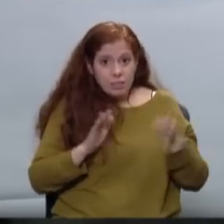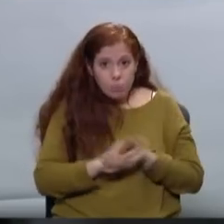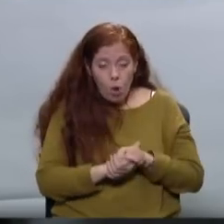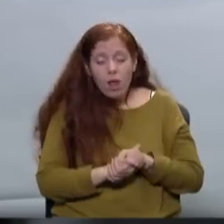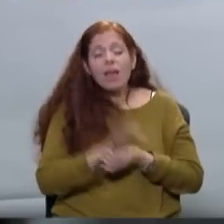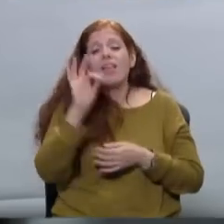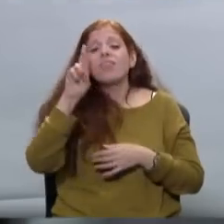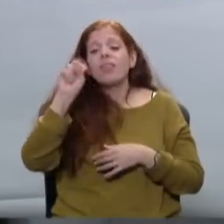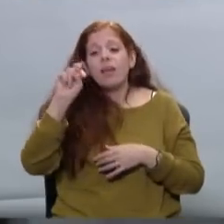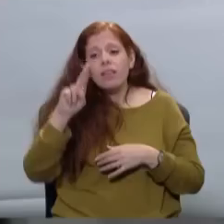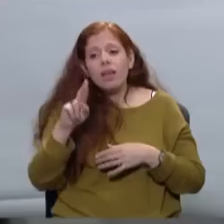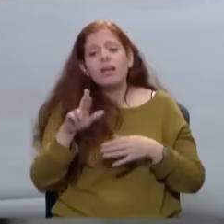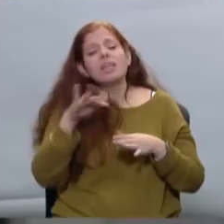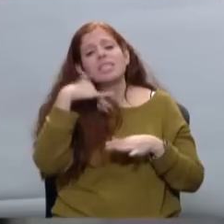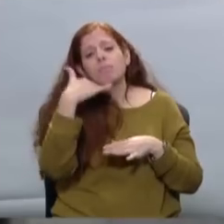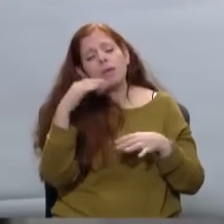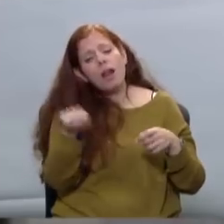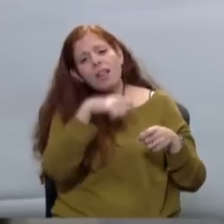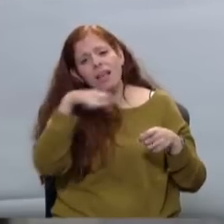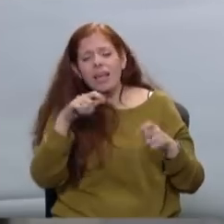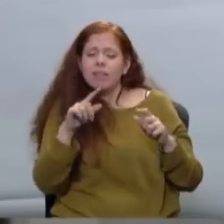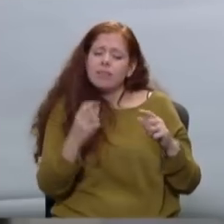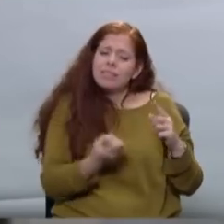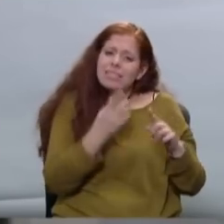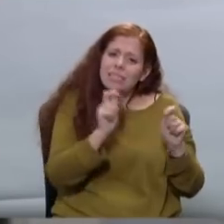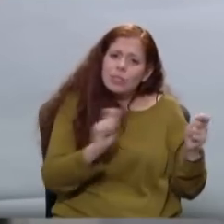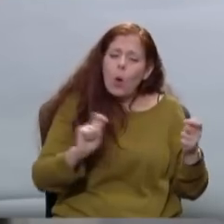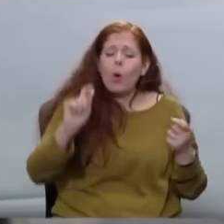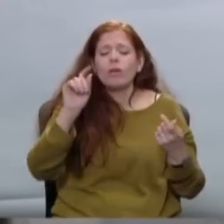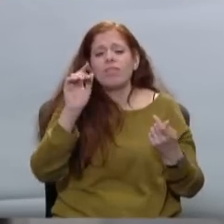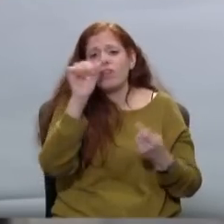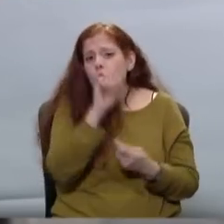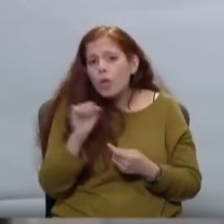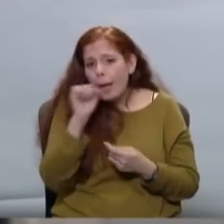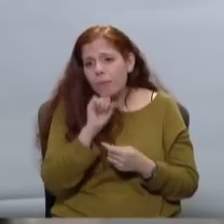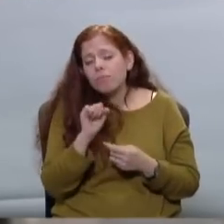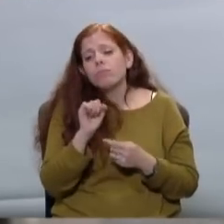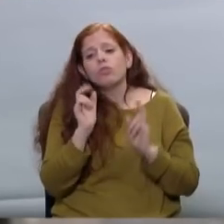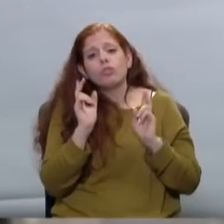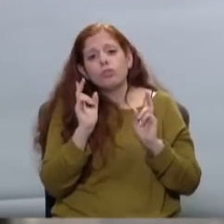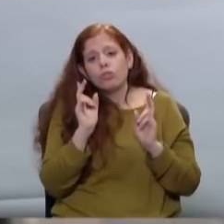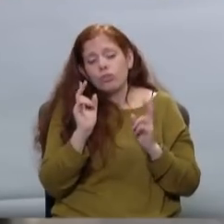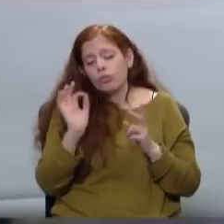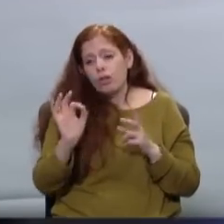טרנר הספיקה לנגן לרופאים יצירות של מאלר וגרשווין וגם שירים של חוליו אגלסיאס.